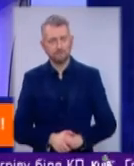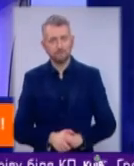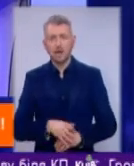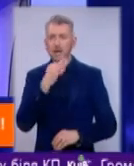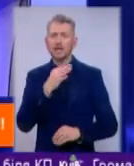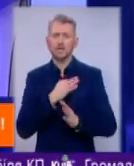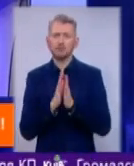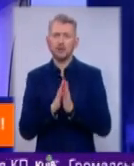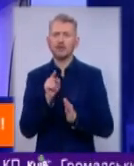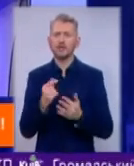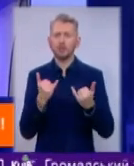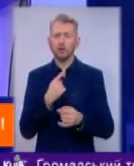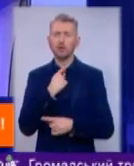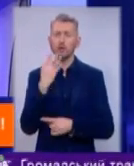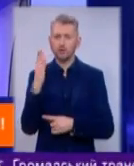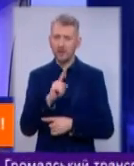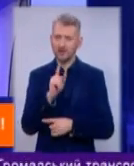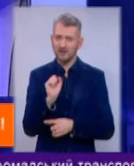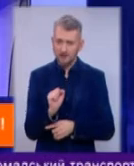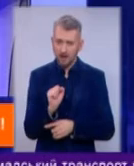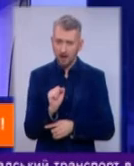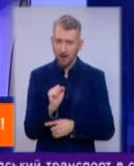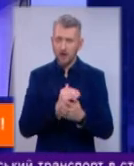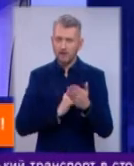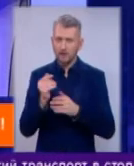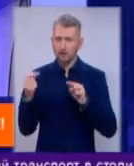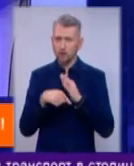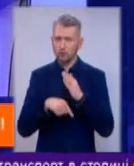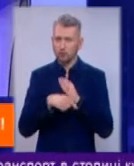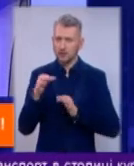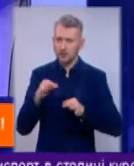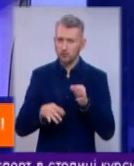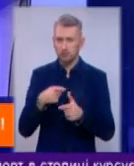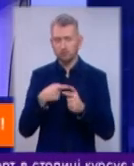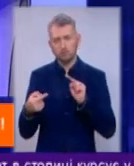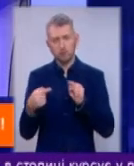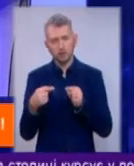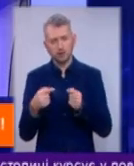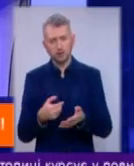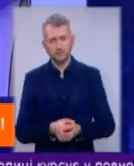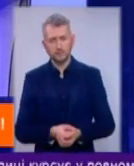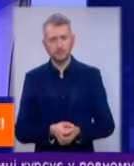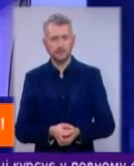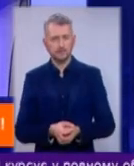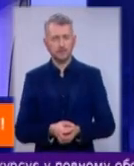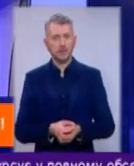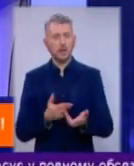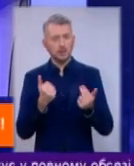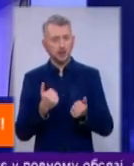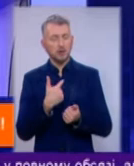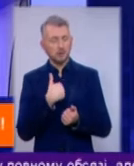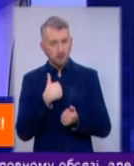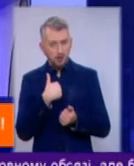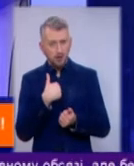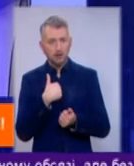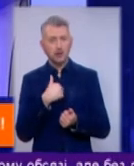Скажіть, будь ласка, ви сьогодні голосували за Вищий антикорупційний суд чи проти? Так, і я, зокрема, і